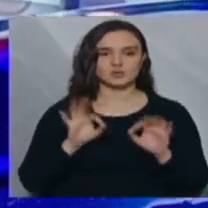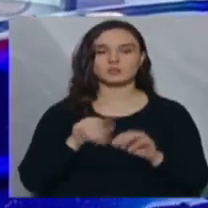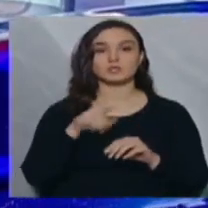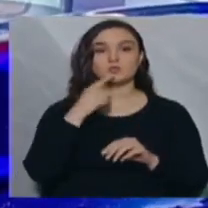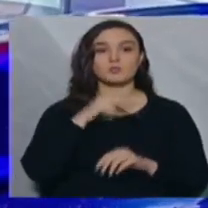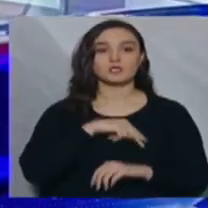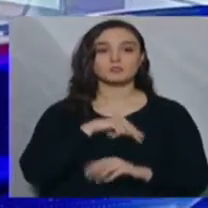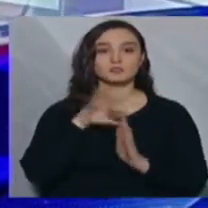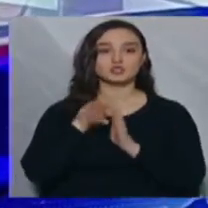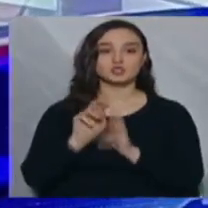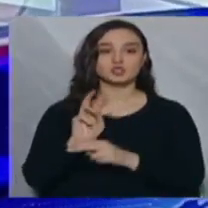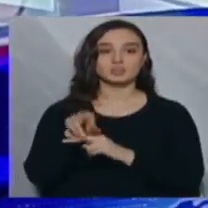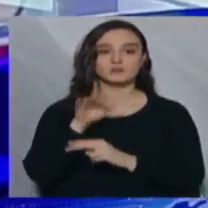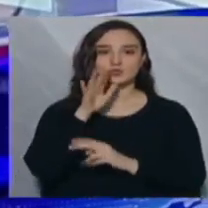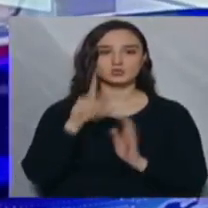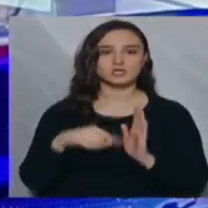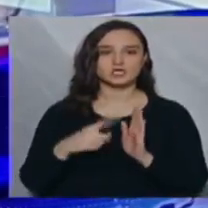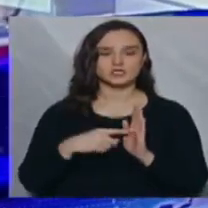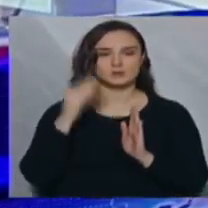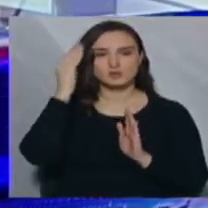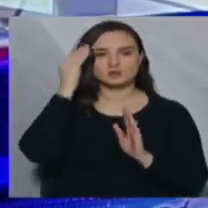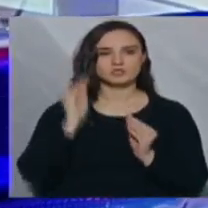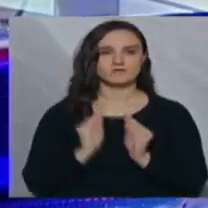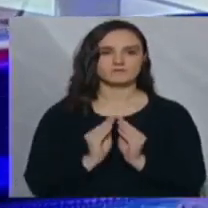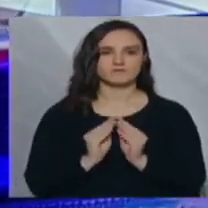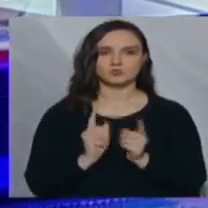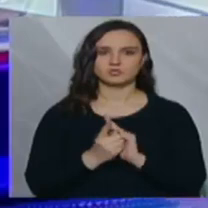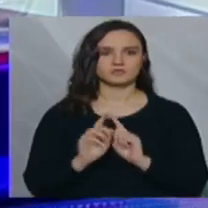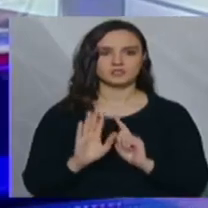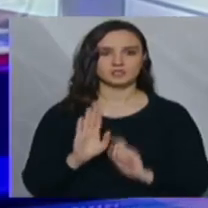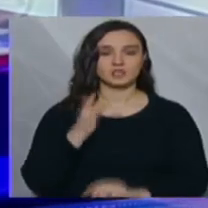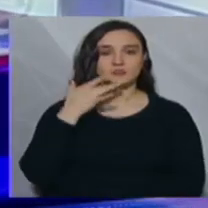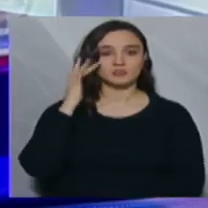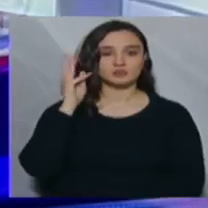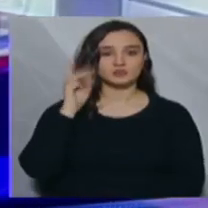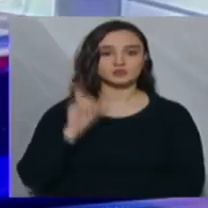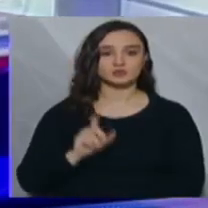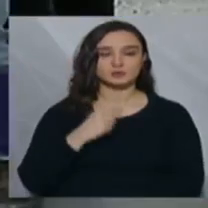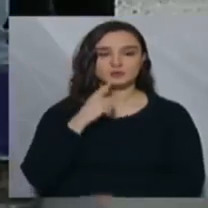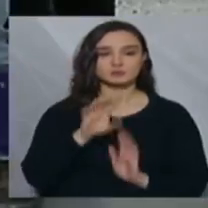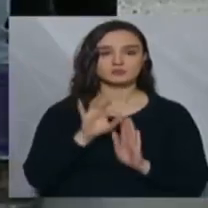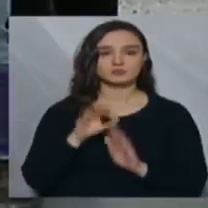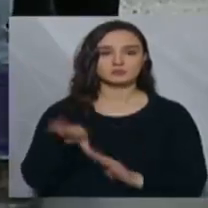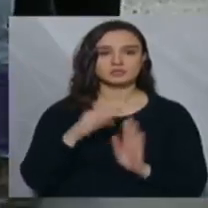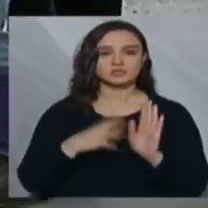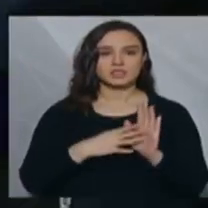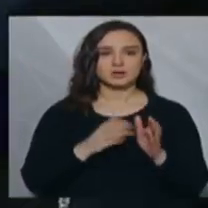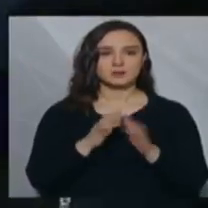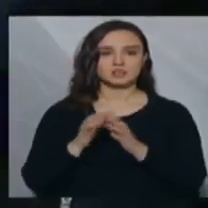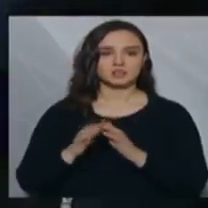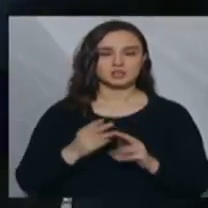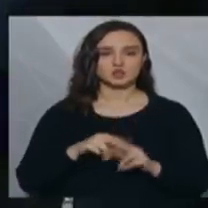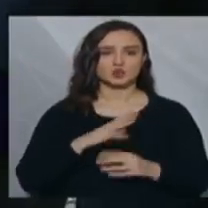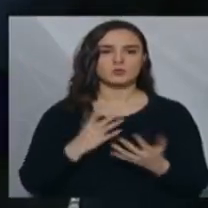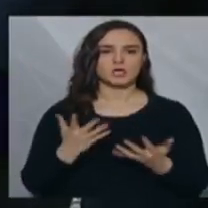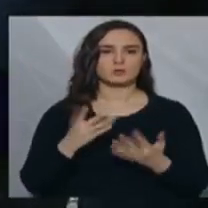რომ პარლამენტში შესვლისას საკითხზე პოზიცია უცვლელია. ამერიკის ელჩმა თქვა, რომ ამომრჩევლებმა აირჩიეს 9 პარტია და ეს იყო